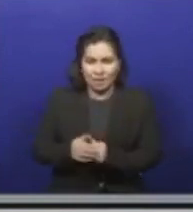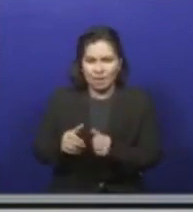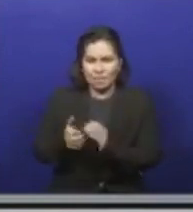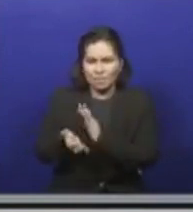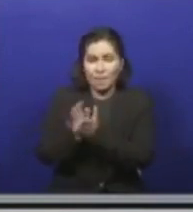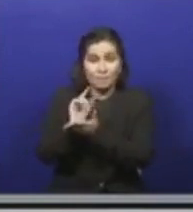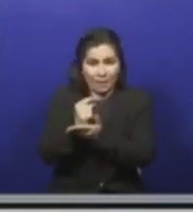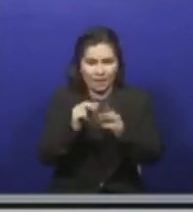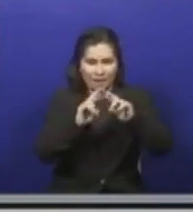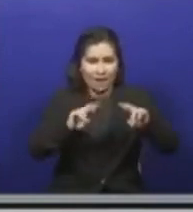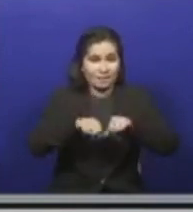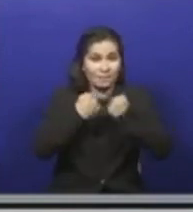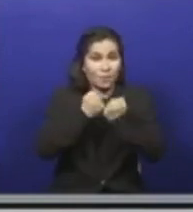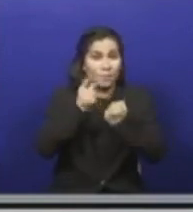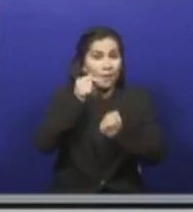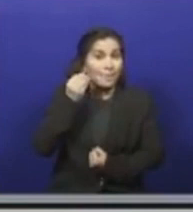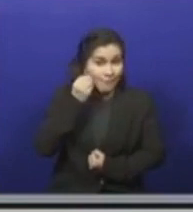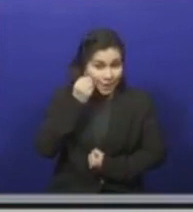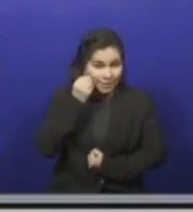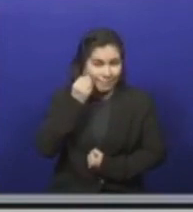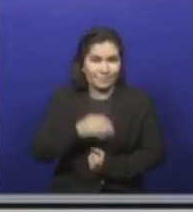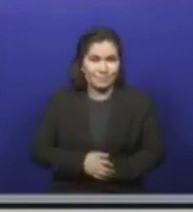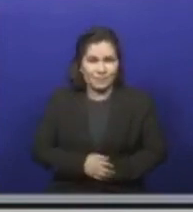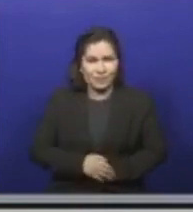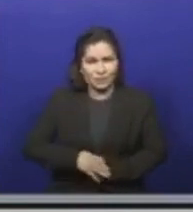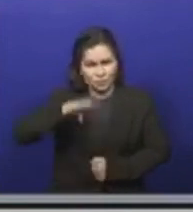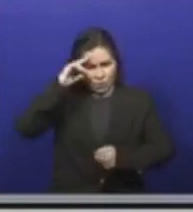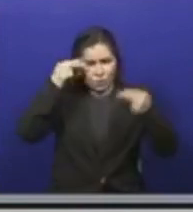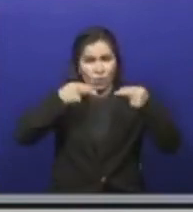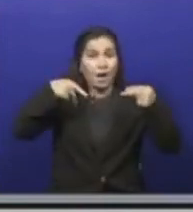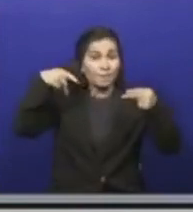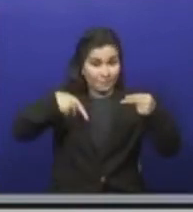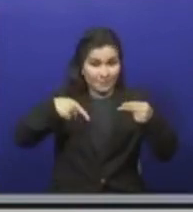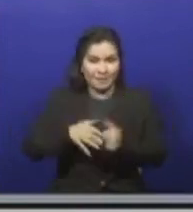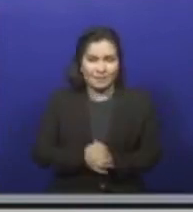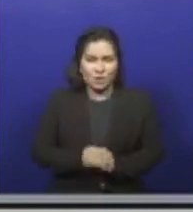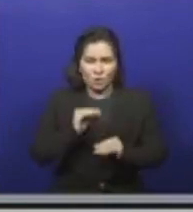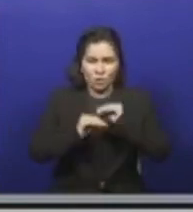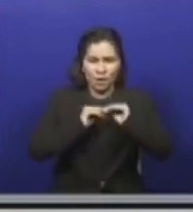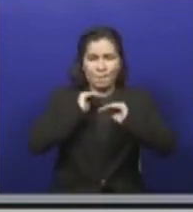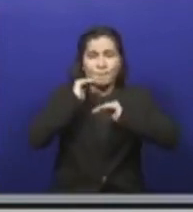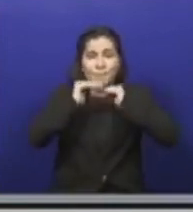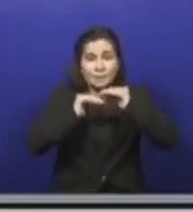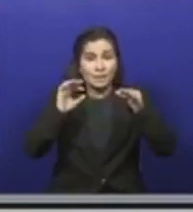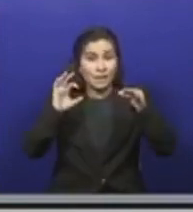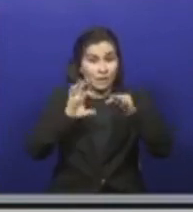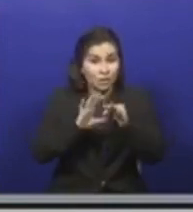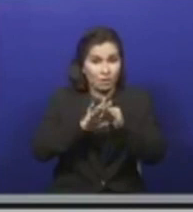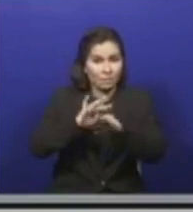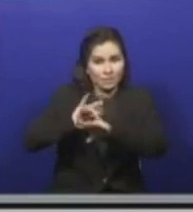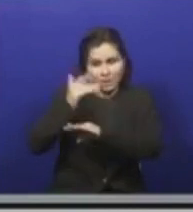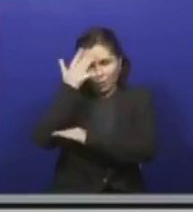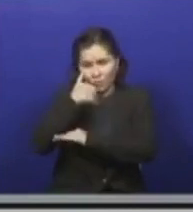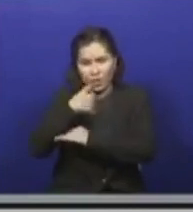งร้านค้าสมาคมแม่บ้านหน่วยบัญชาการสงครามพิเศษโครงการพัฒนาปรับปรุงทัศนียภาพฐานยิง